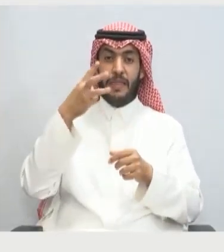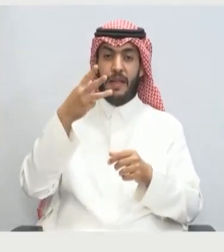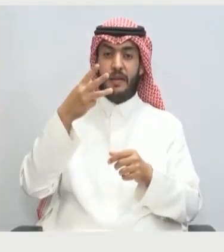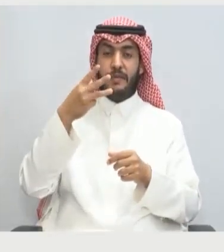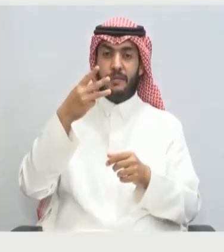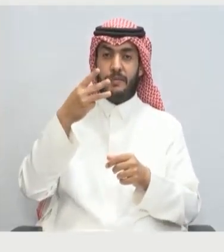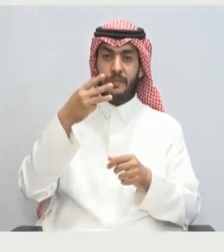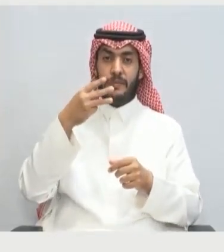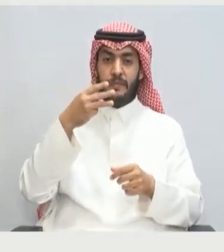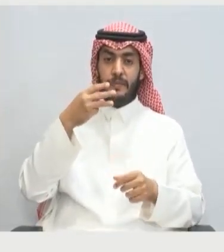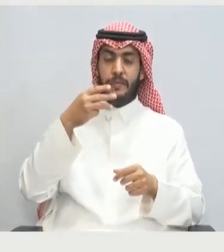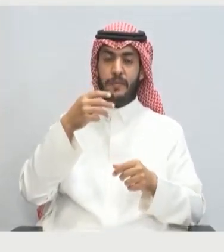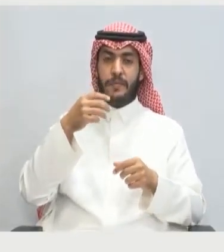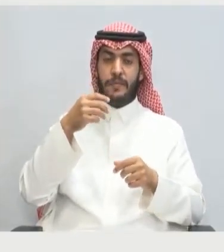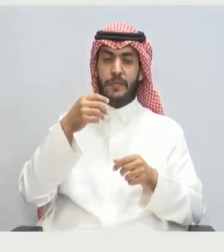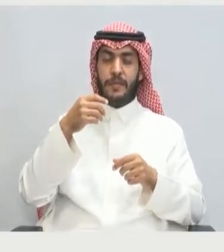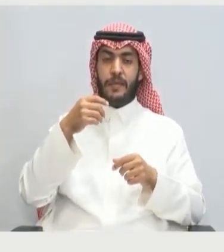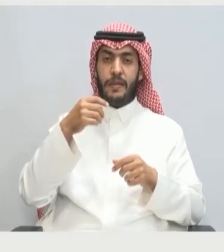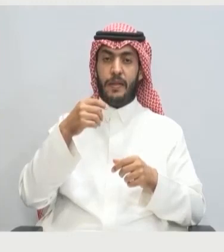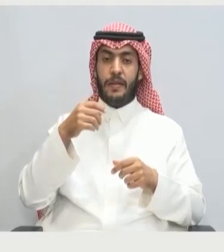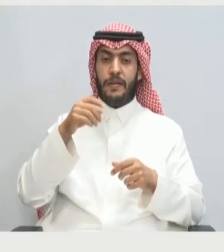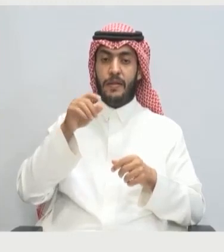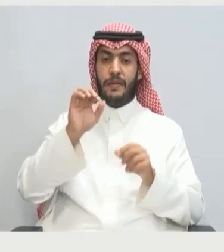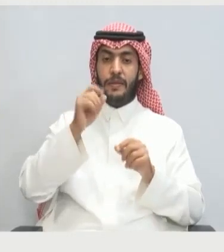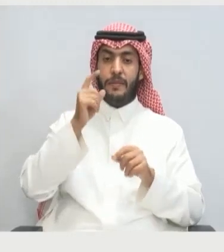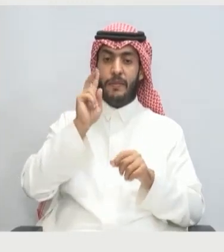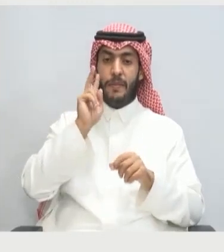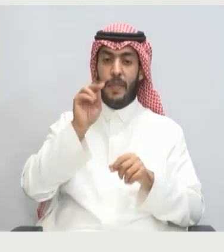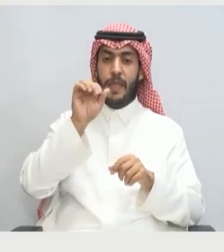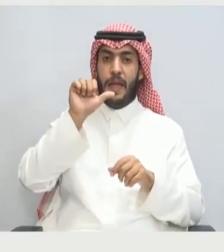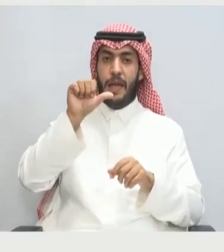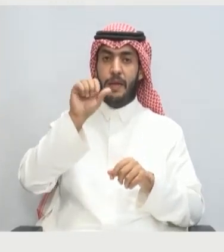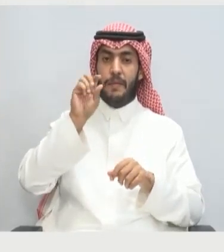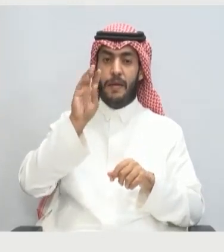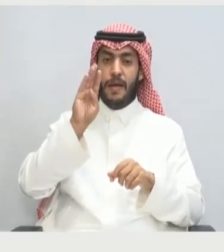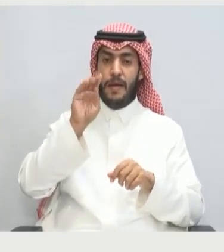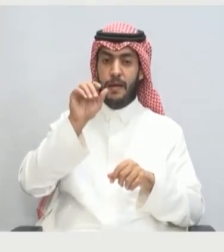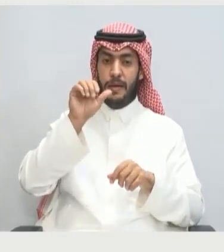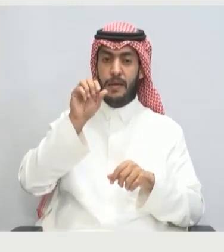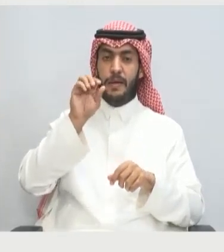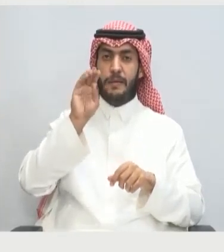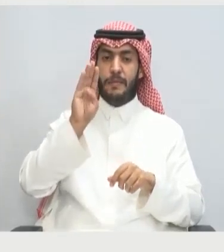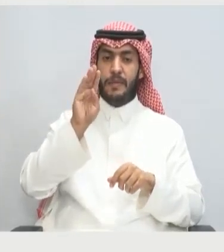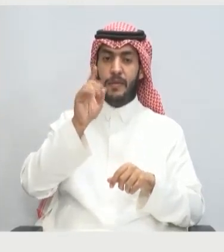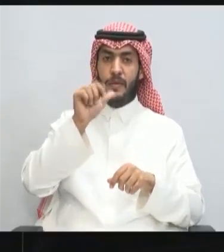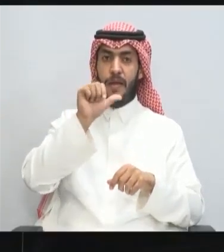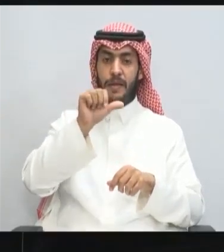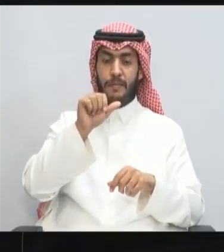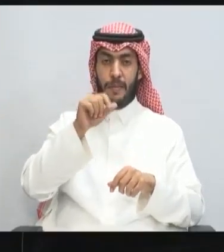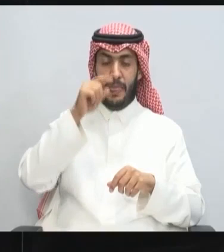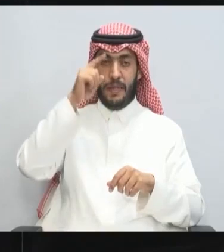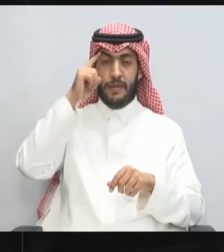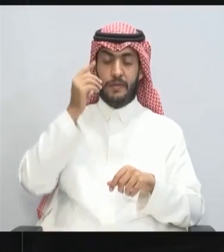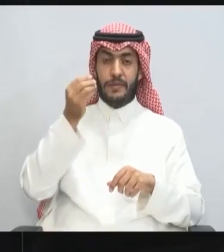لتركيز الماده b وانظر الى التركيز هنا او السرعه عفوا هنا تضاعفت اذا سنقول ان عندما